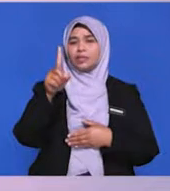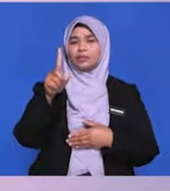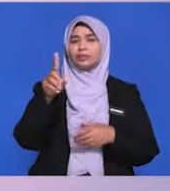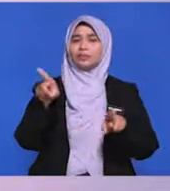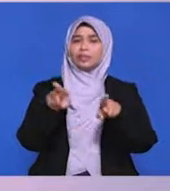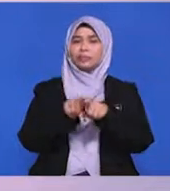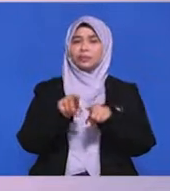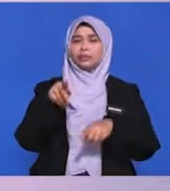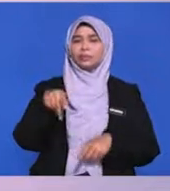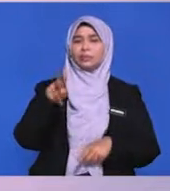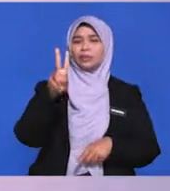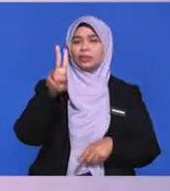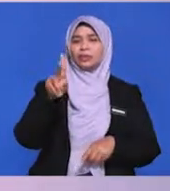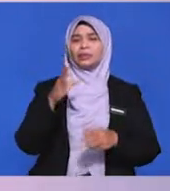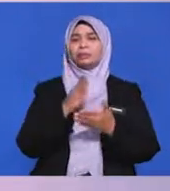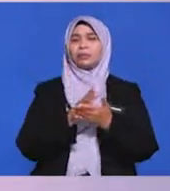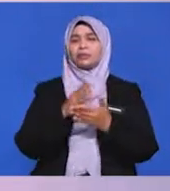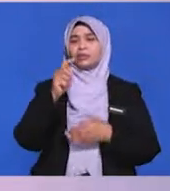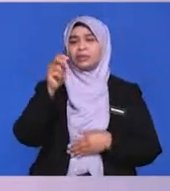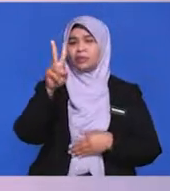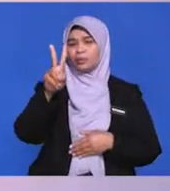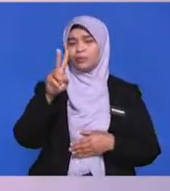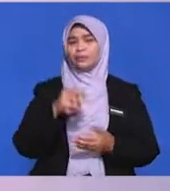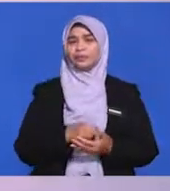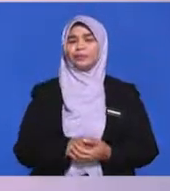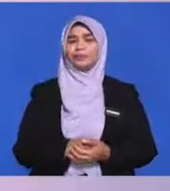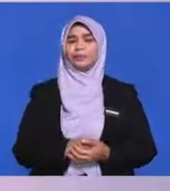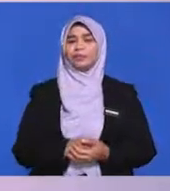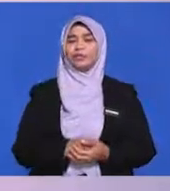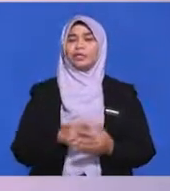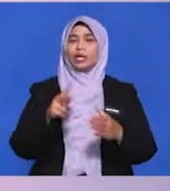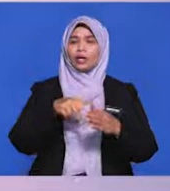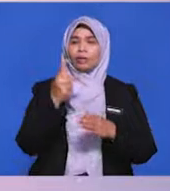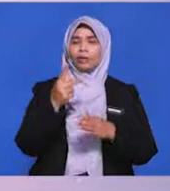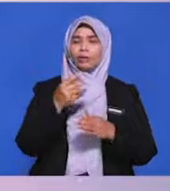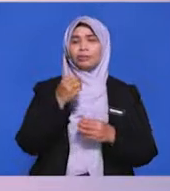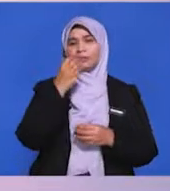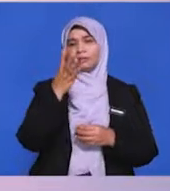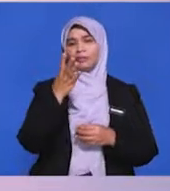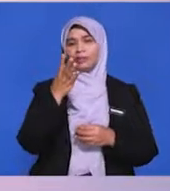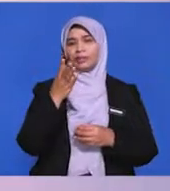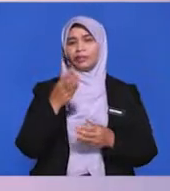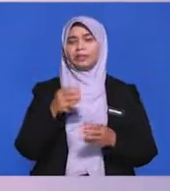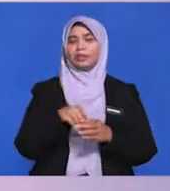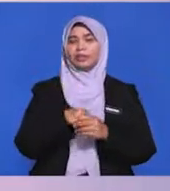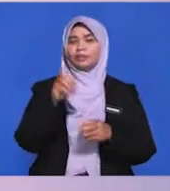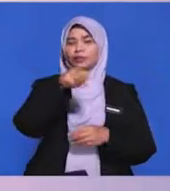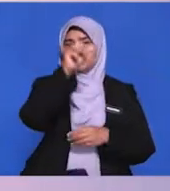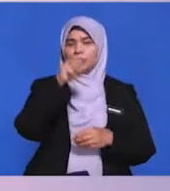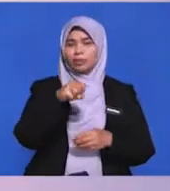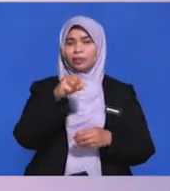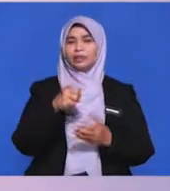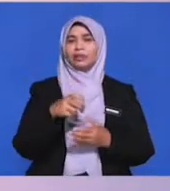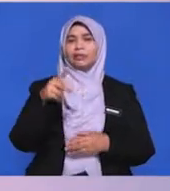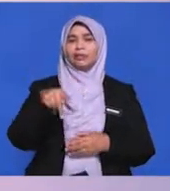sama dengan V2 pergi2 keluarkan maklumat yang diberi dalam soalan